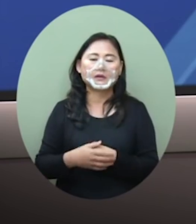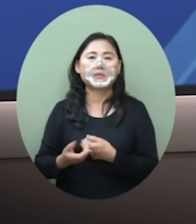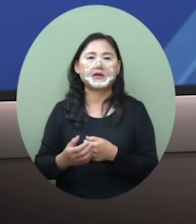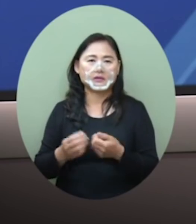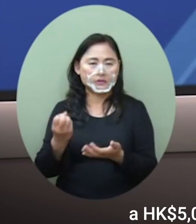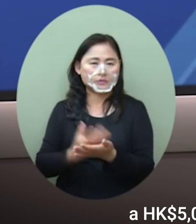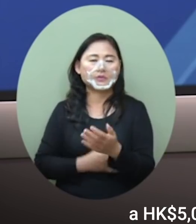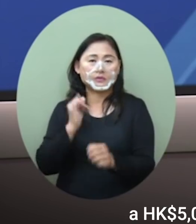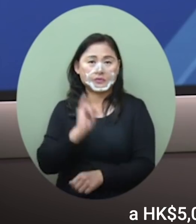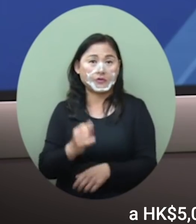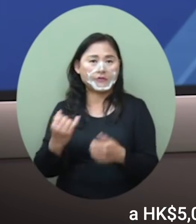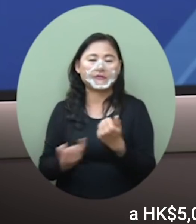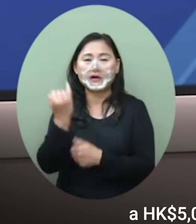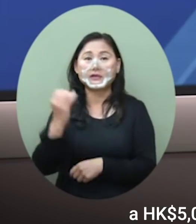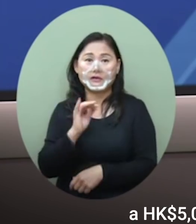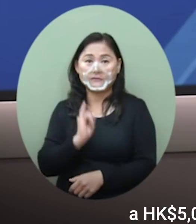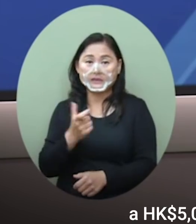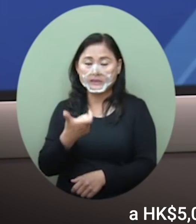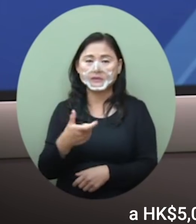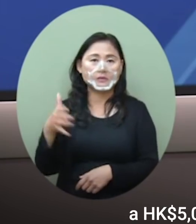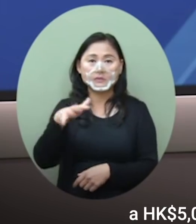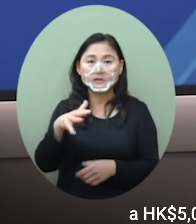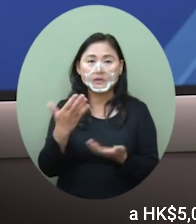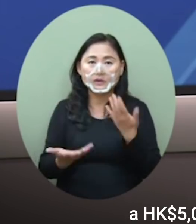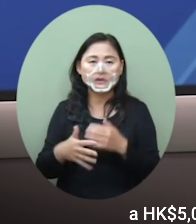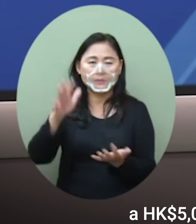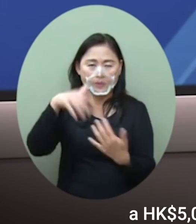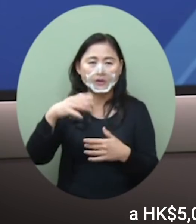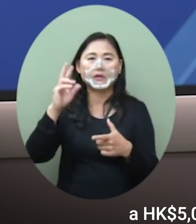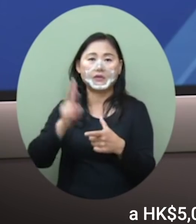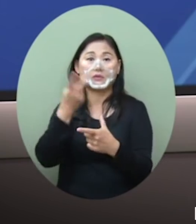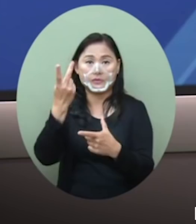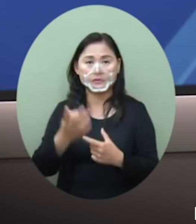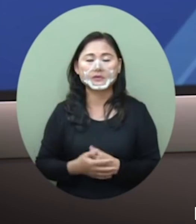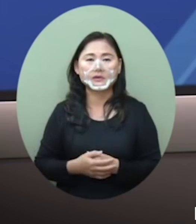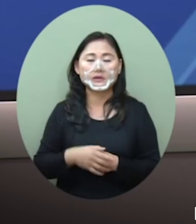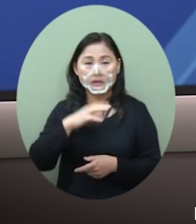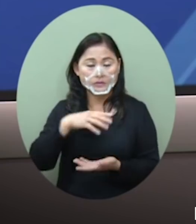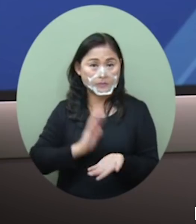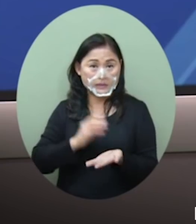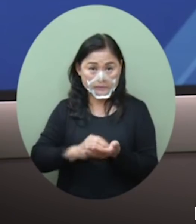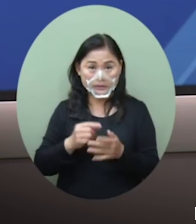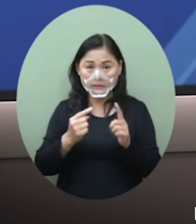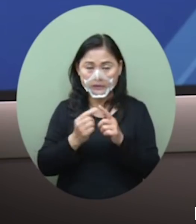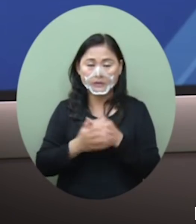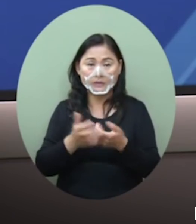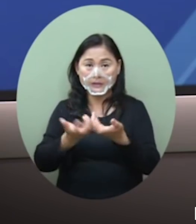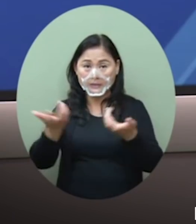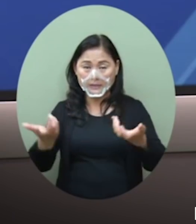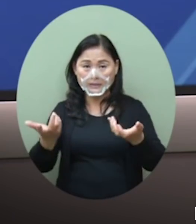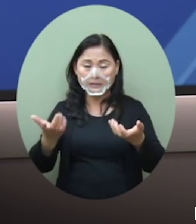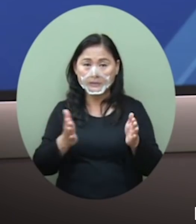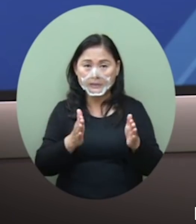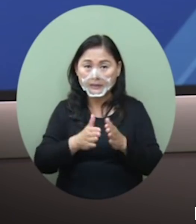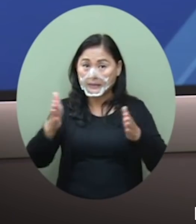行，是可以被罚款是5000元或者是监禁2个月。如果这些确诊人士在隔离的期间是